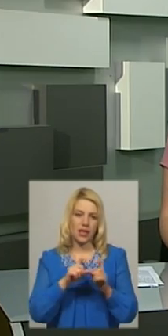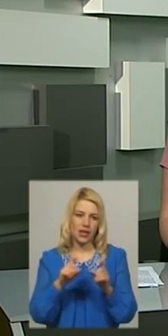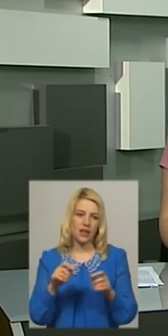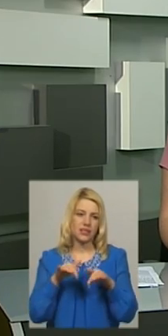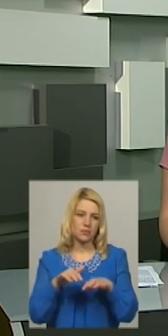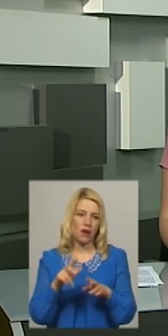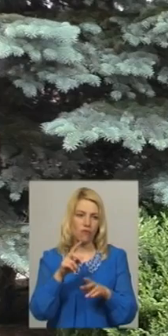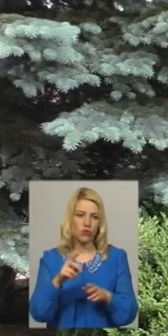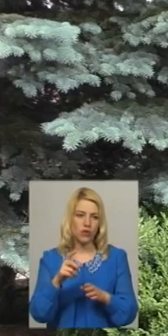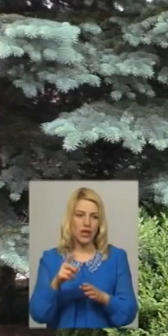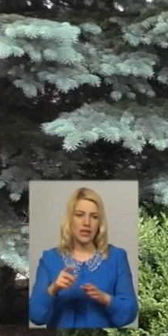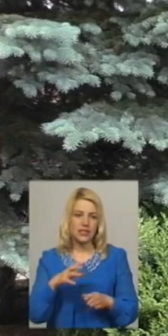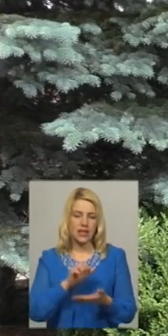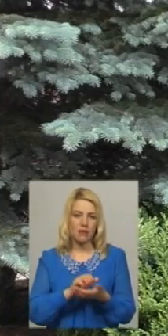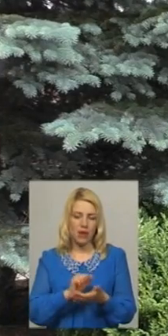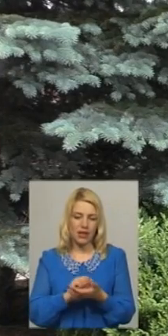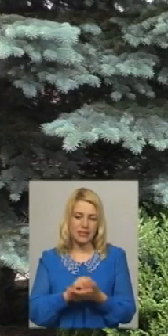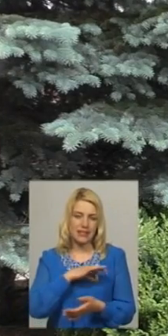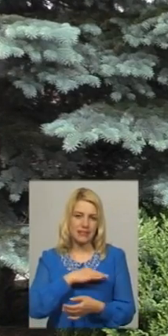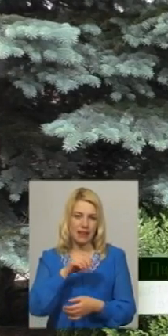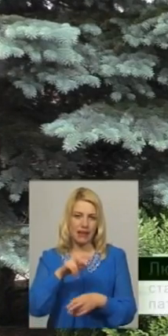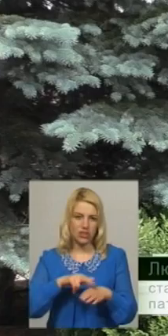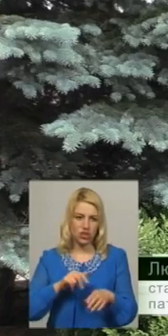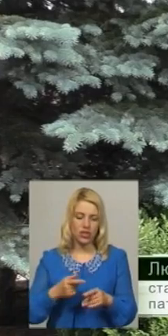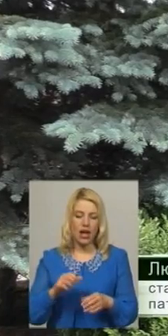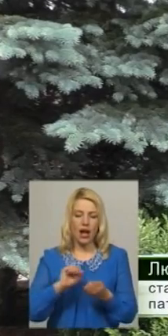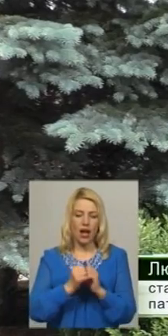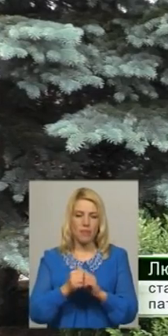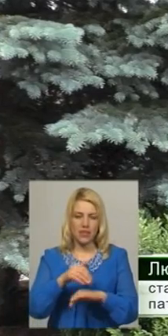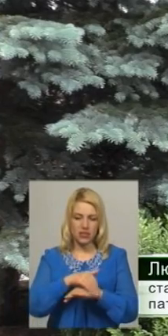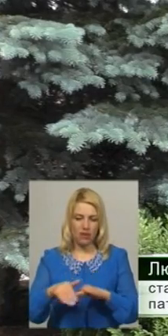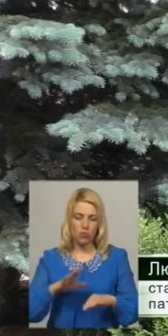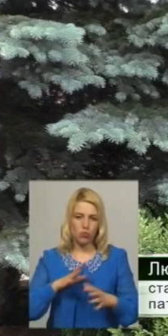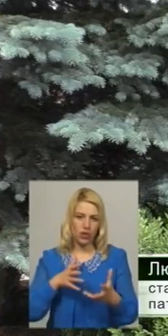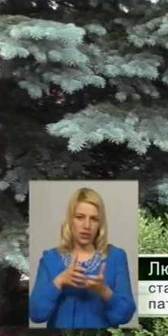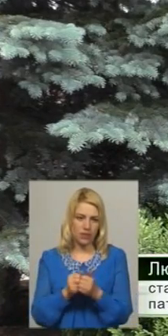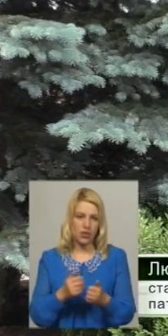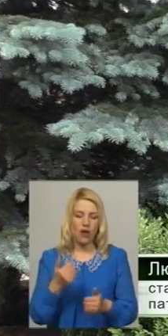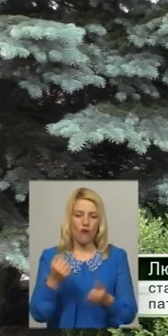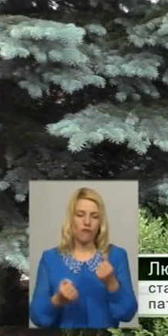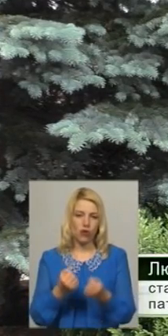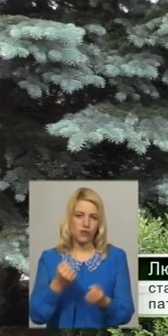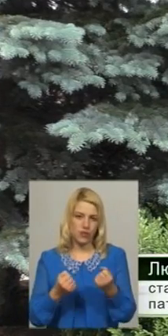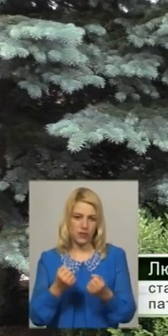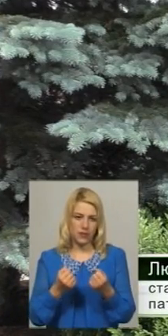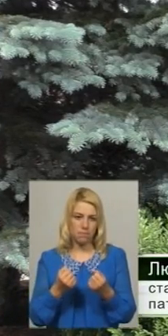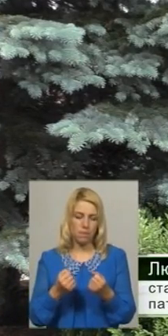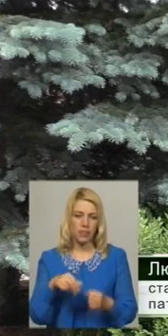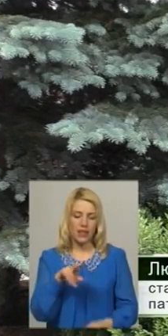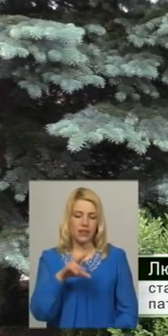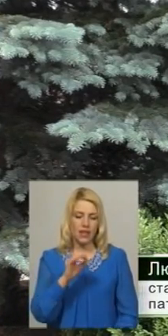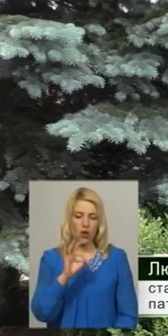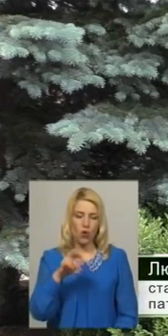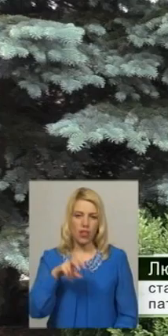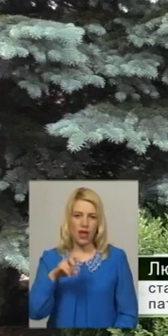слідчий. На вулиці Кам'янецька відбулась дорожньо-транспортна пригода, під час якої водій, керуючи транспортним засобом «Део Ланус»,